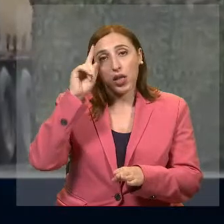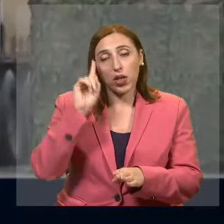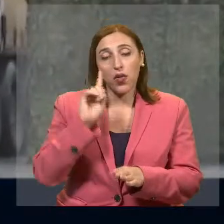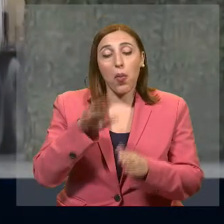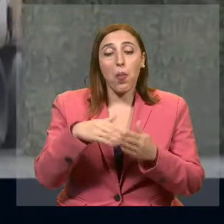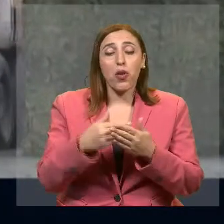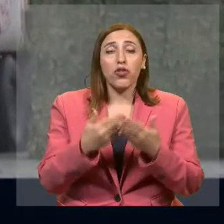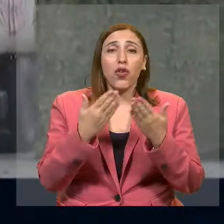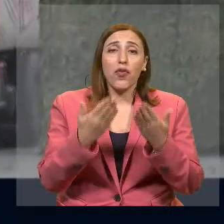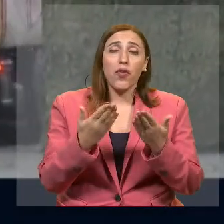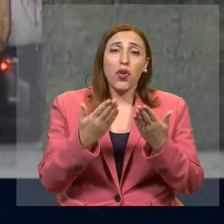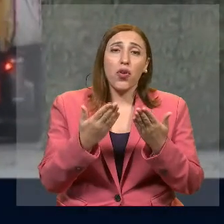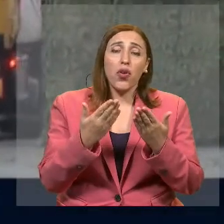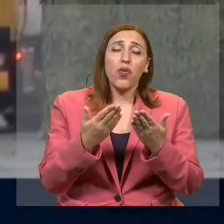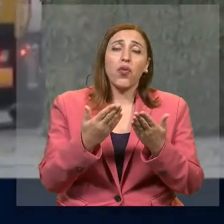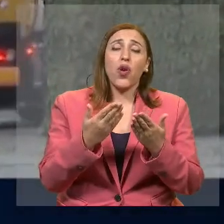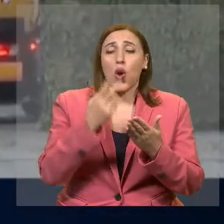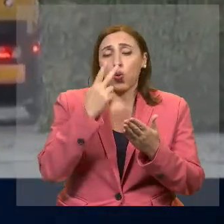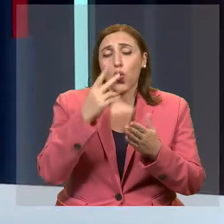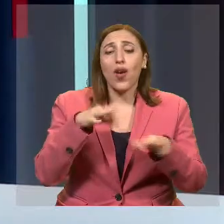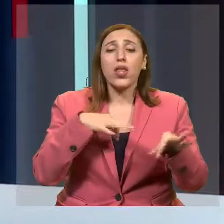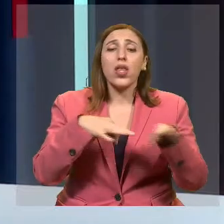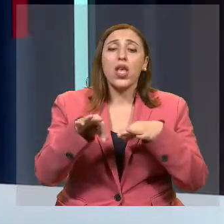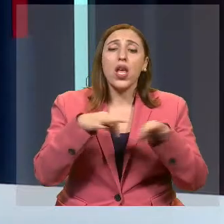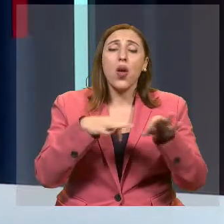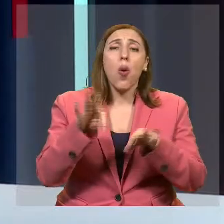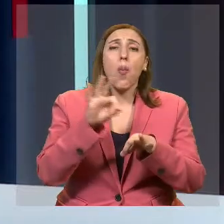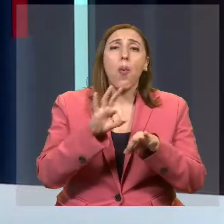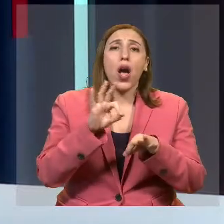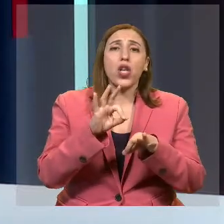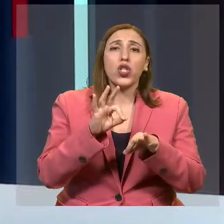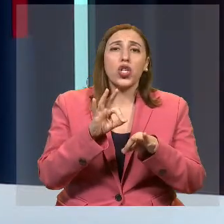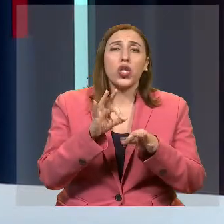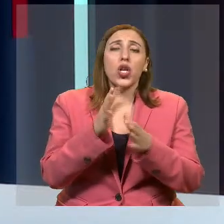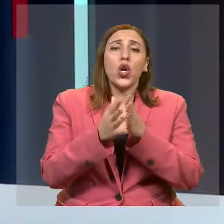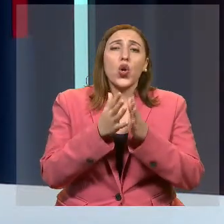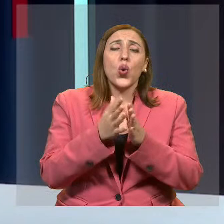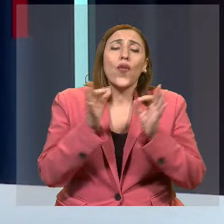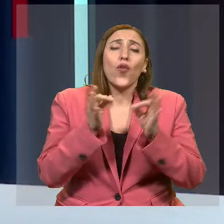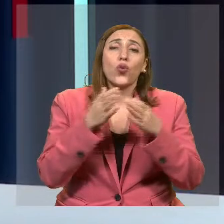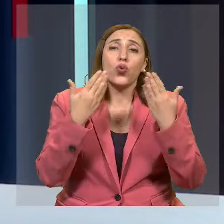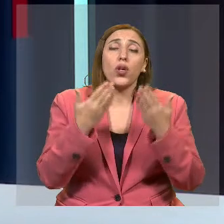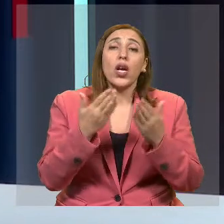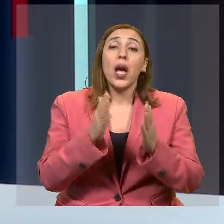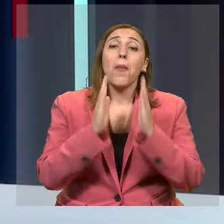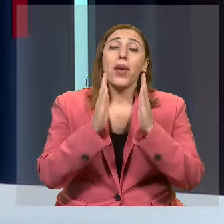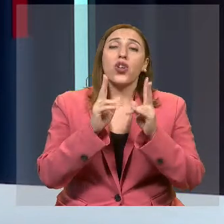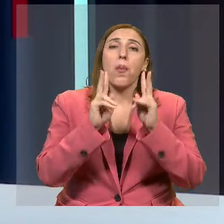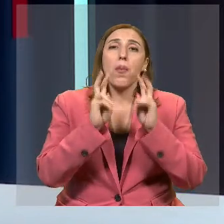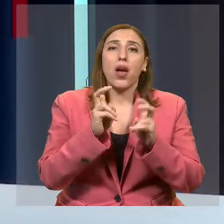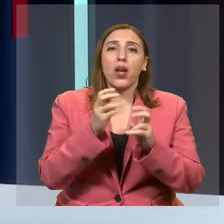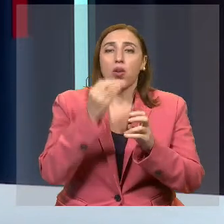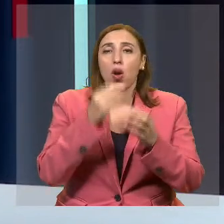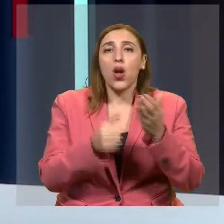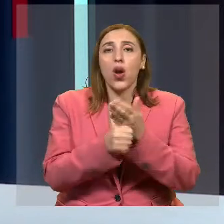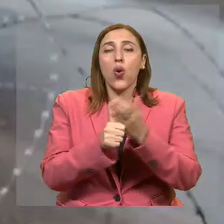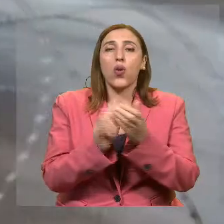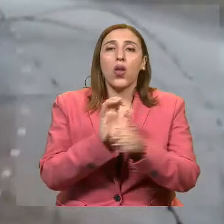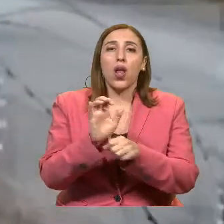կողմը մինչև հիմա սովորական երթևեկը թույլատրելու մասին չի խոսում, այլ միջանցքը հումանիտար նպատակով